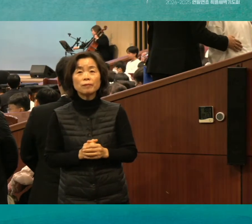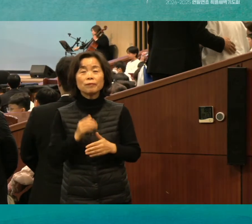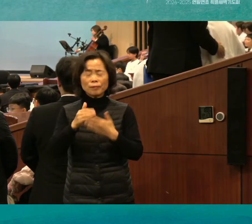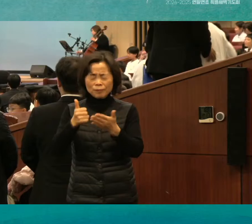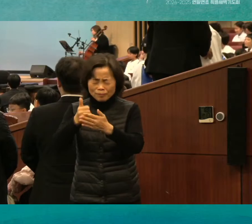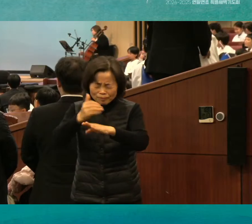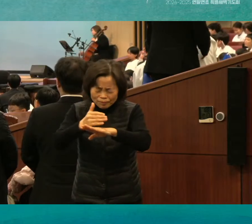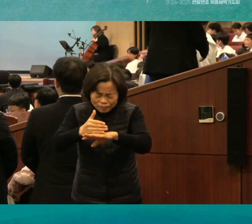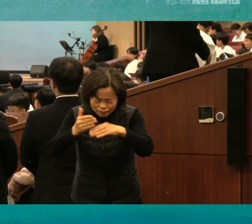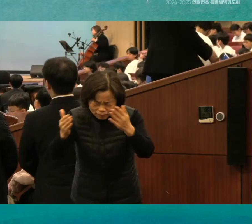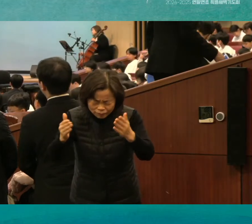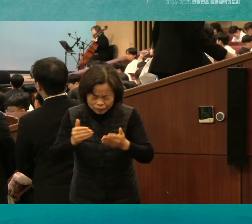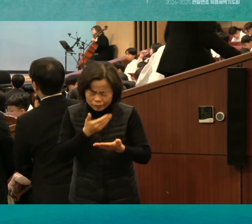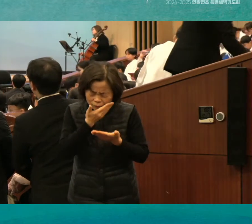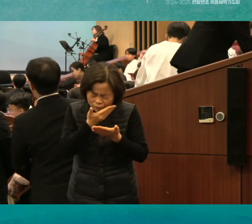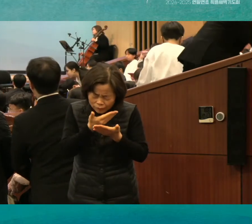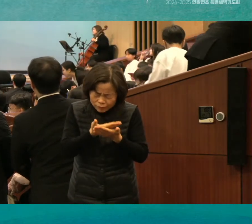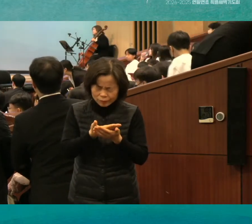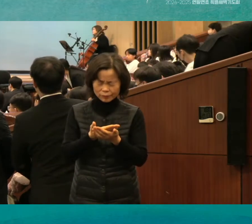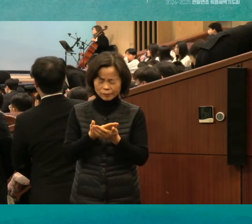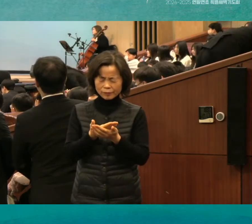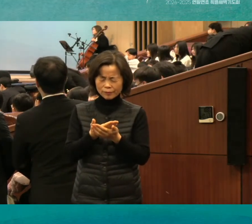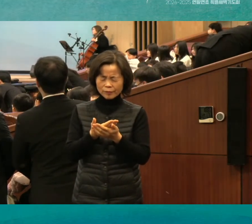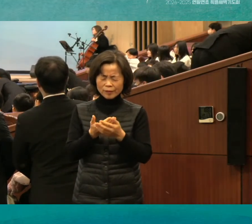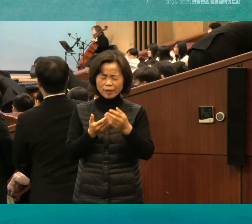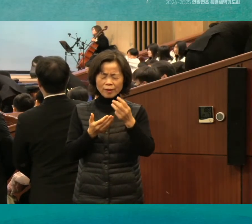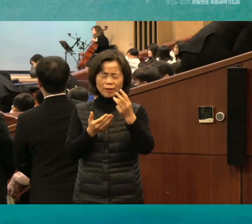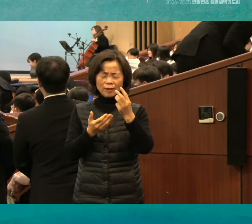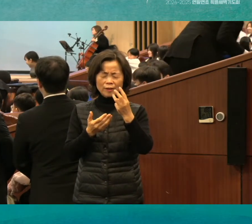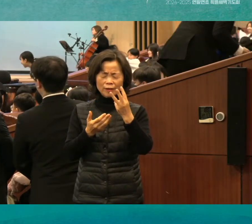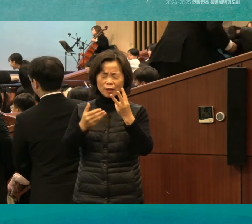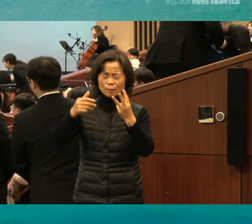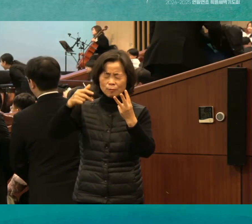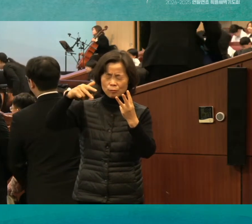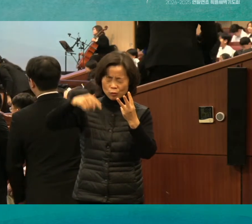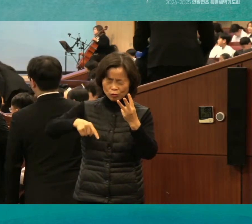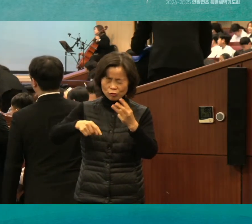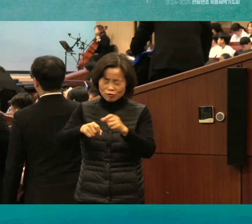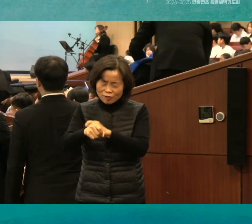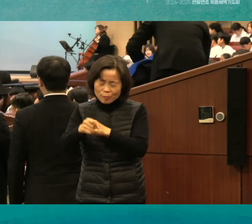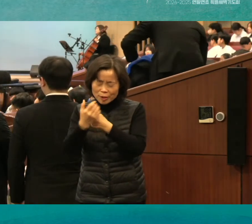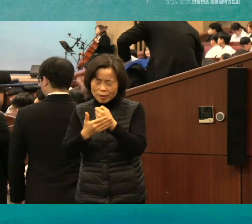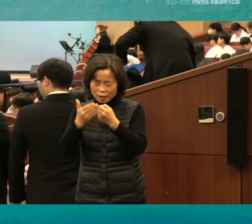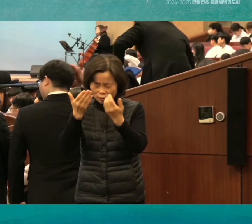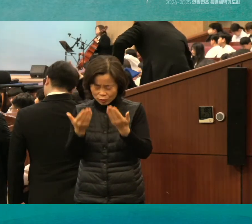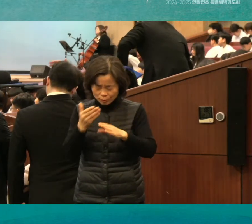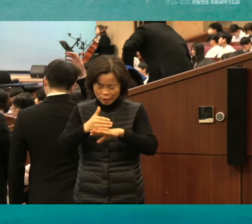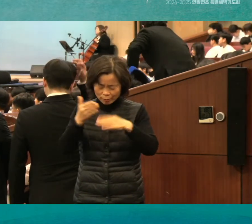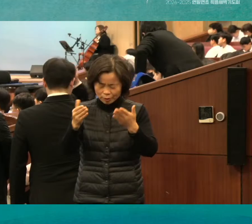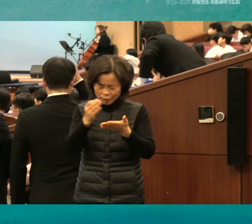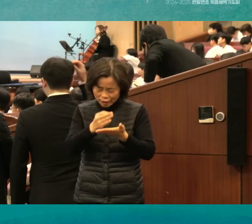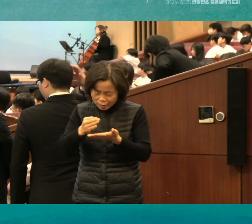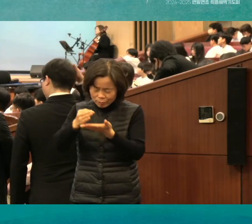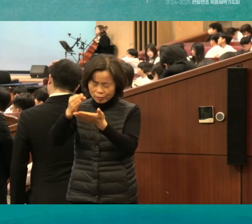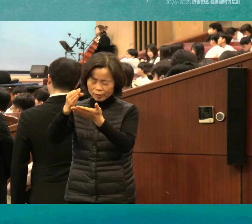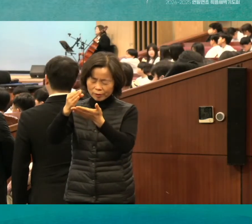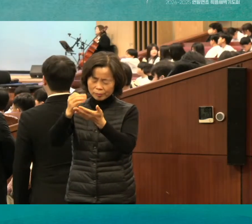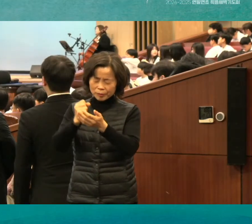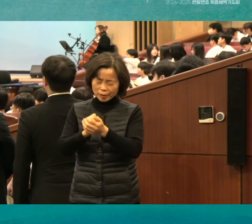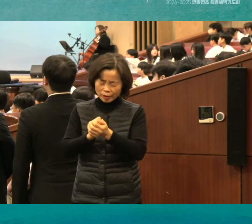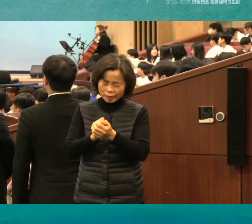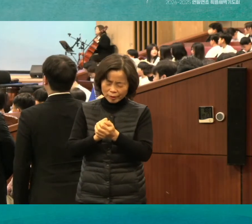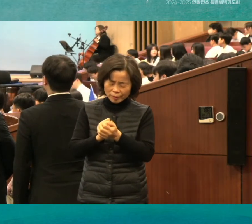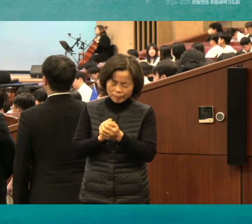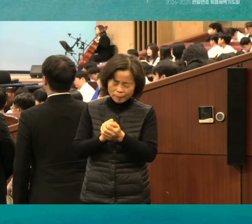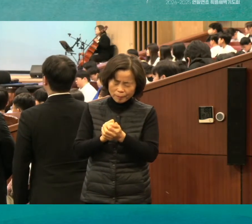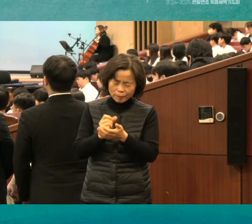하나님 감사합니다. 귀한 3주간의 특세에 주신 은혜 감사하고 또 헌금을 드렸습니다.